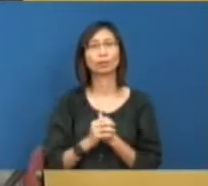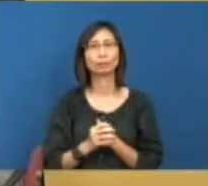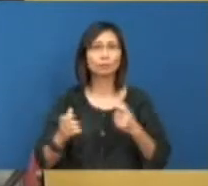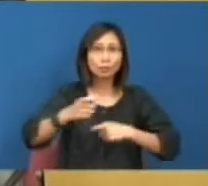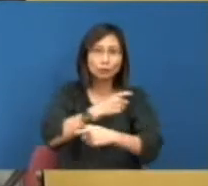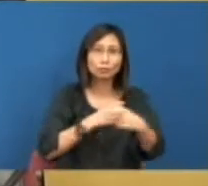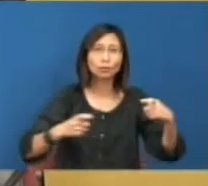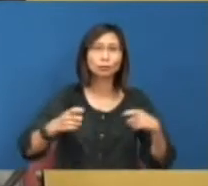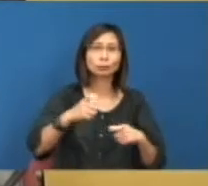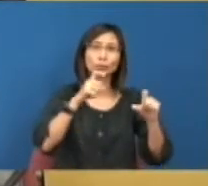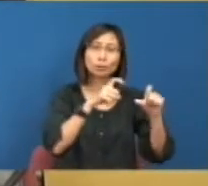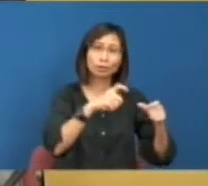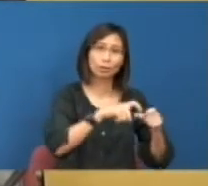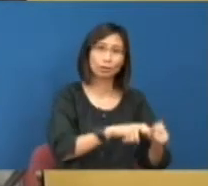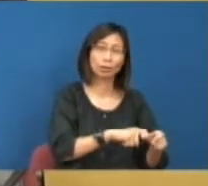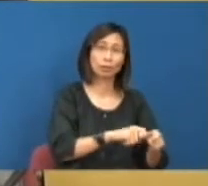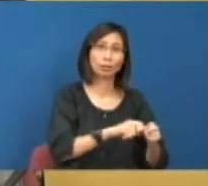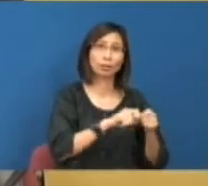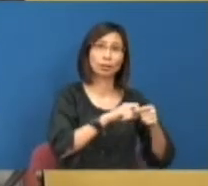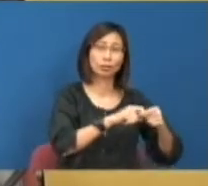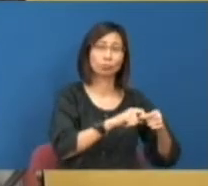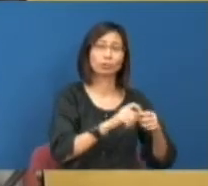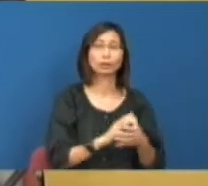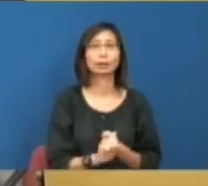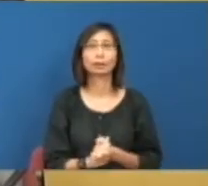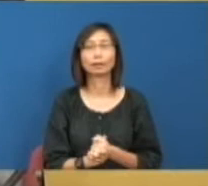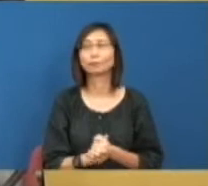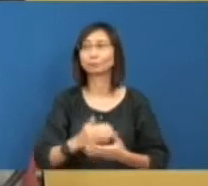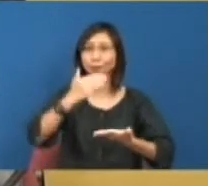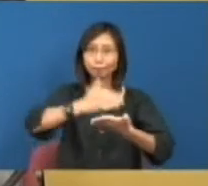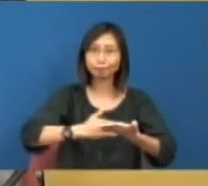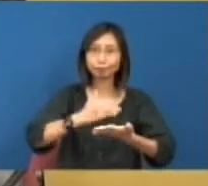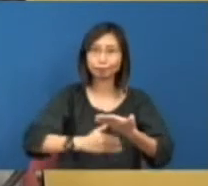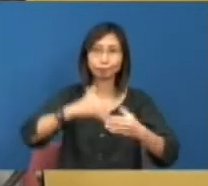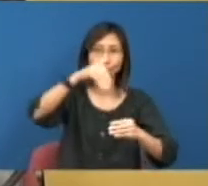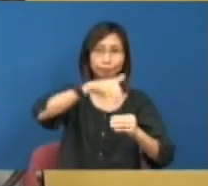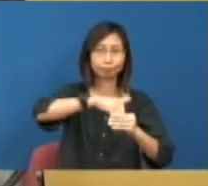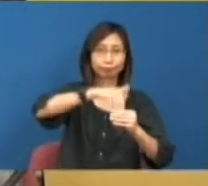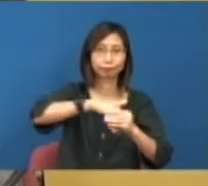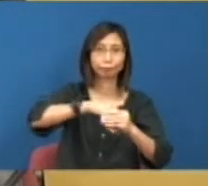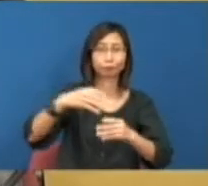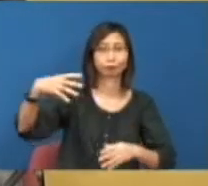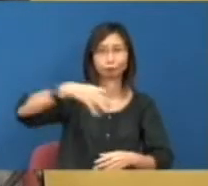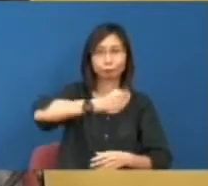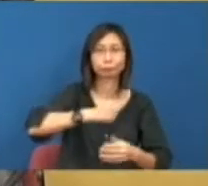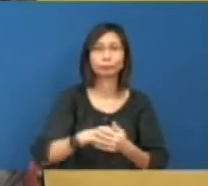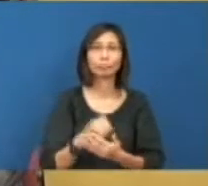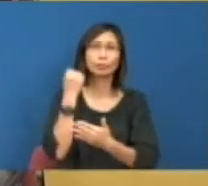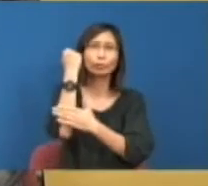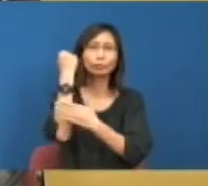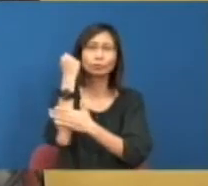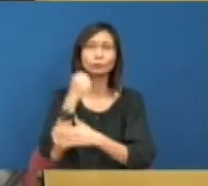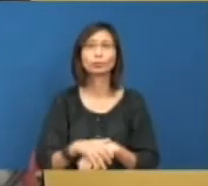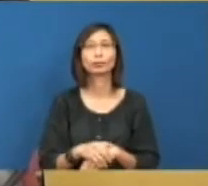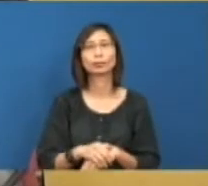的補選權、這個縱容這個地產霸權，這些示威完全是不能夠出